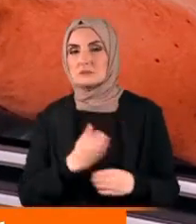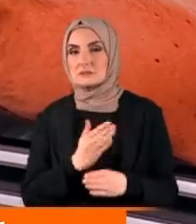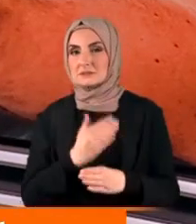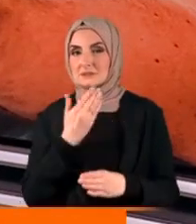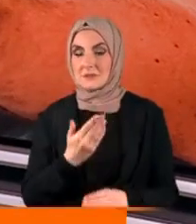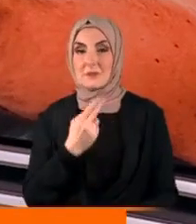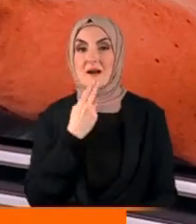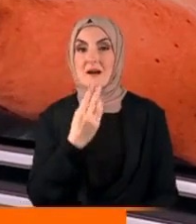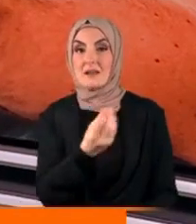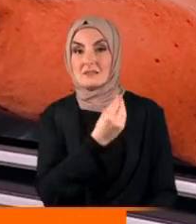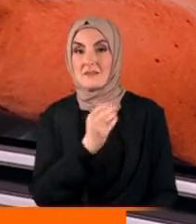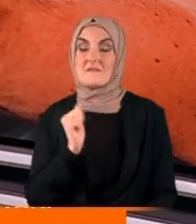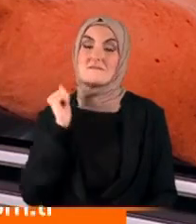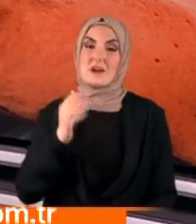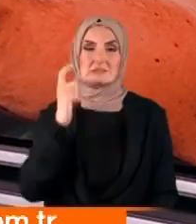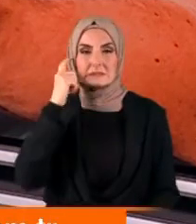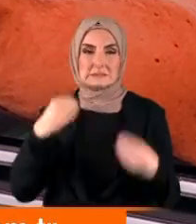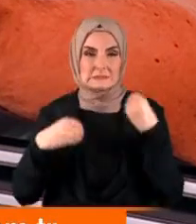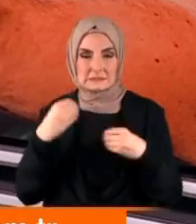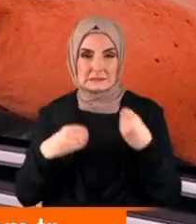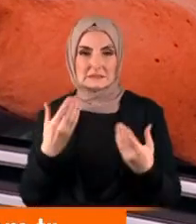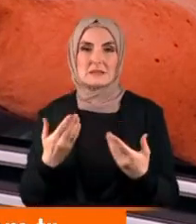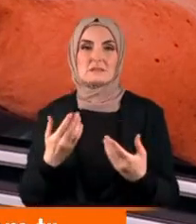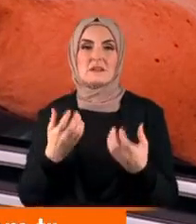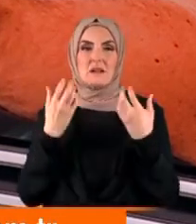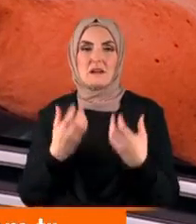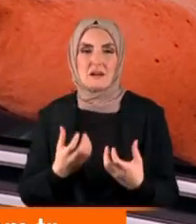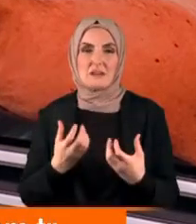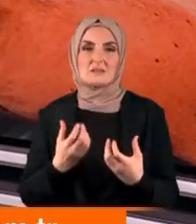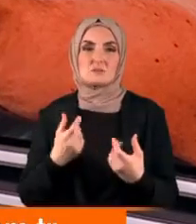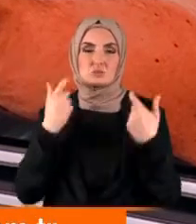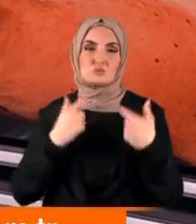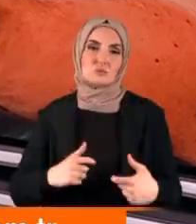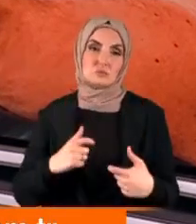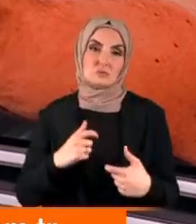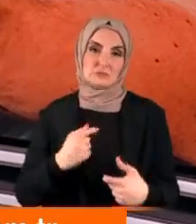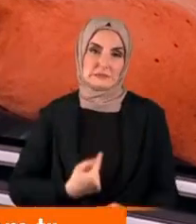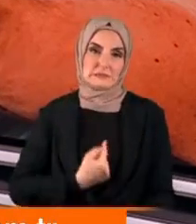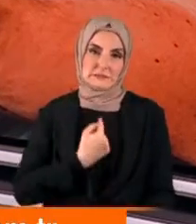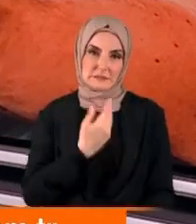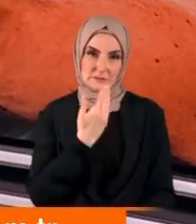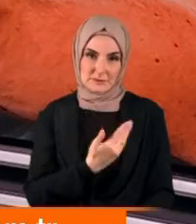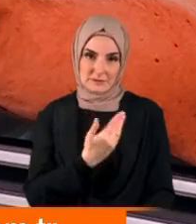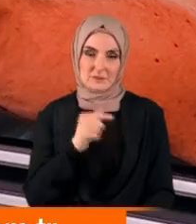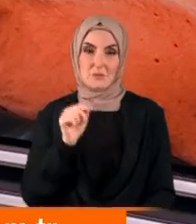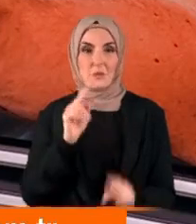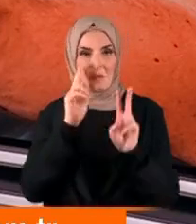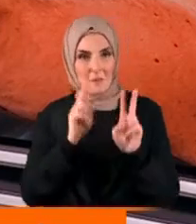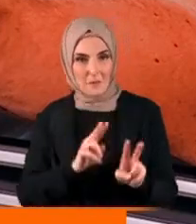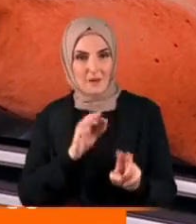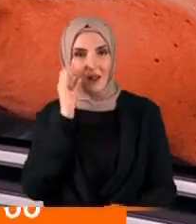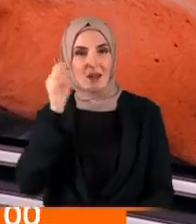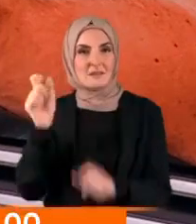fazla stres yaşaması ve omuzlarında daha fazla yük hissetmesi. Şimdi buradan erkeklerin daha gamsız ve rahat olduğu sonucunu